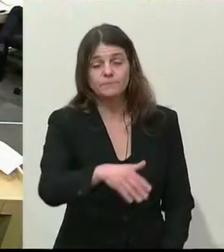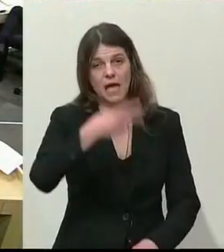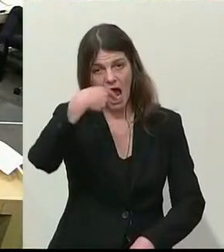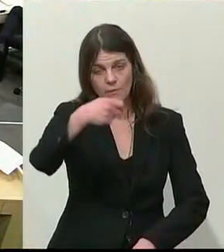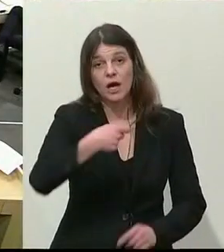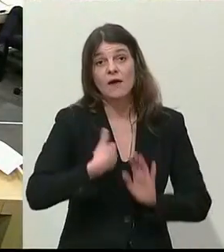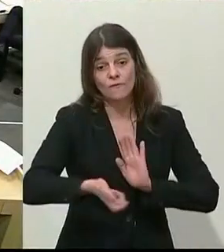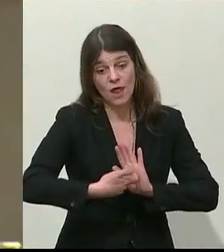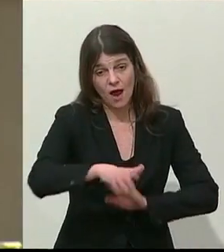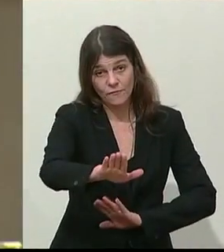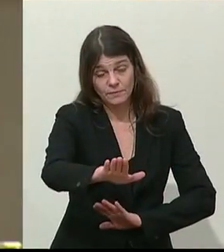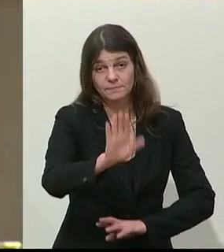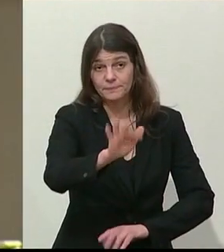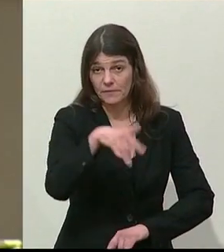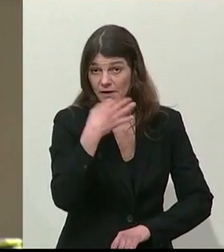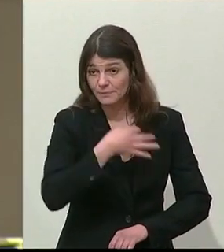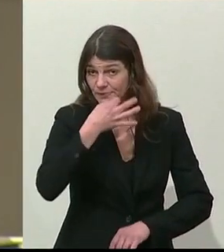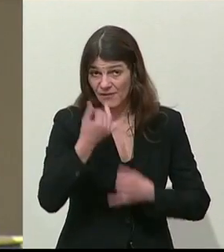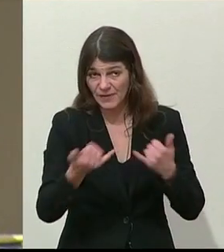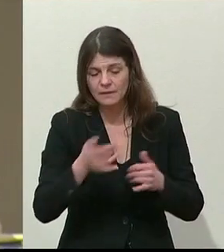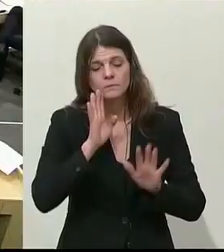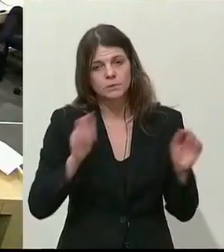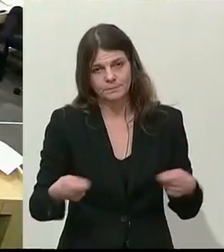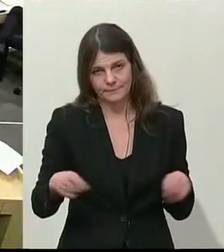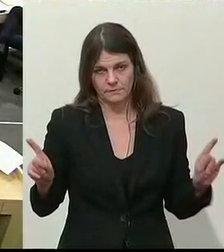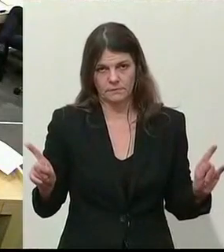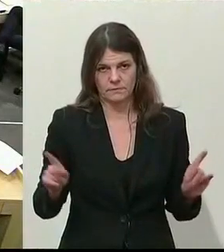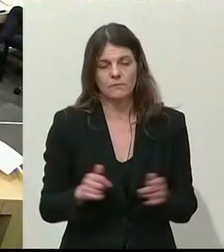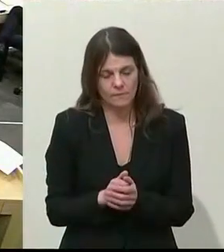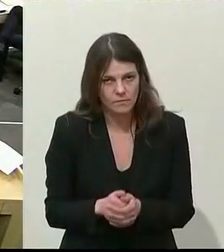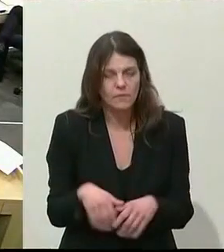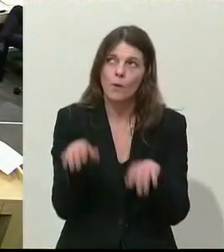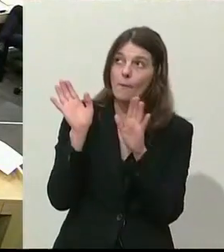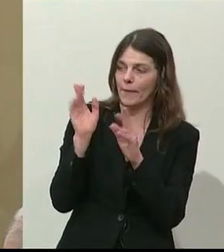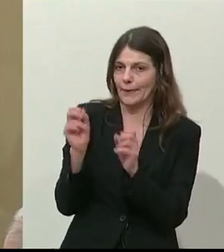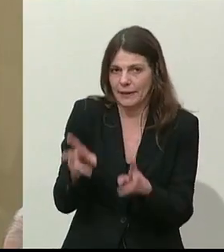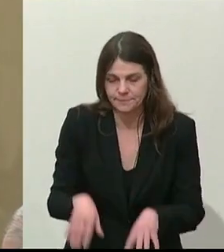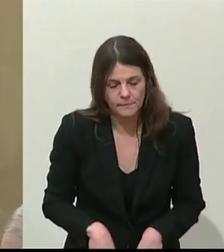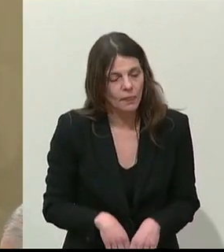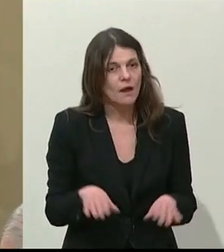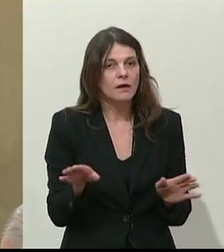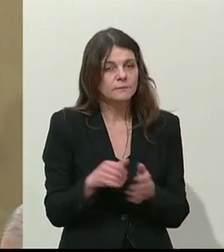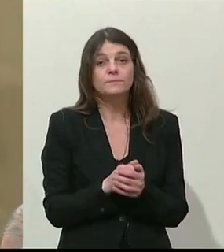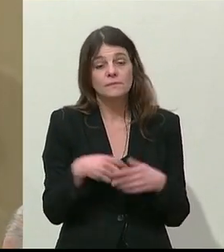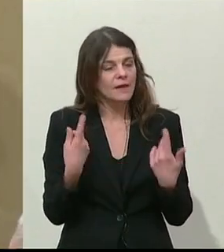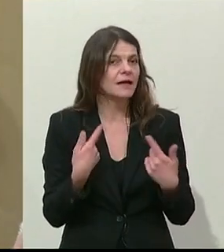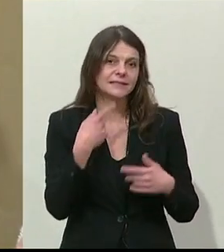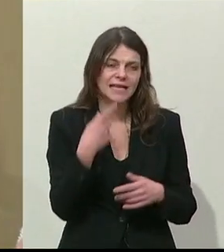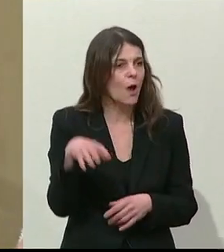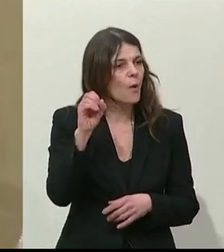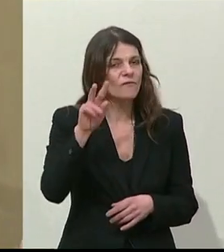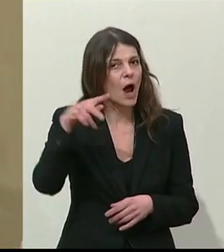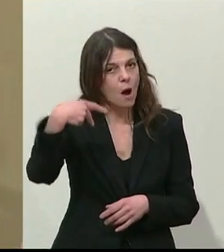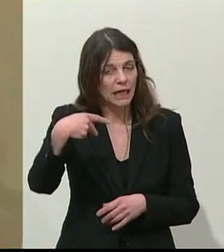Herr Abgeordneter, ich fordere Sie auf, sich in Ihrer Ausdrucksweise zu mäßigen, bitte. So, wie gesagt... Dann würde ich sagen, die ÖVP